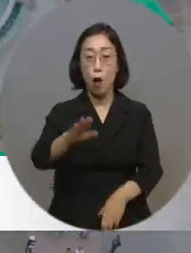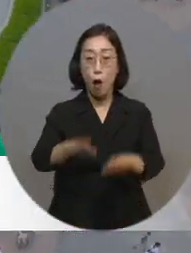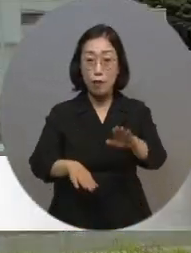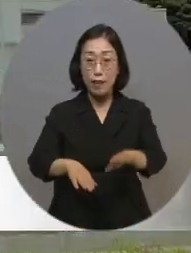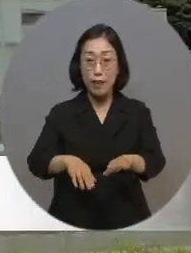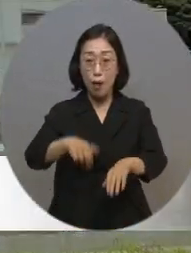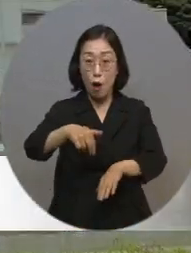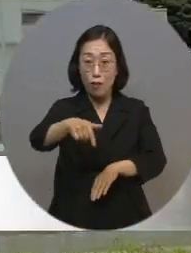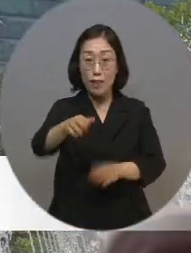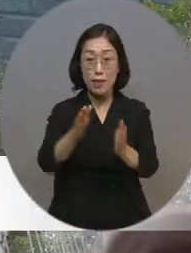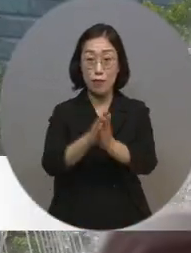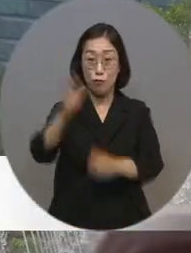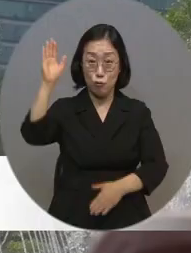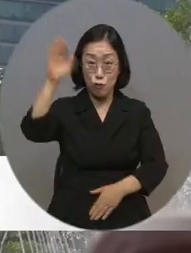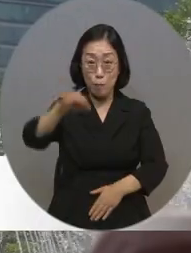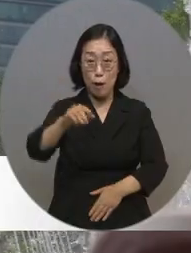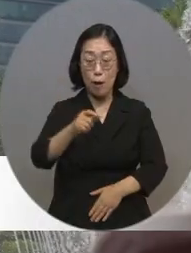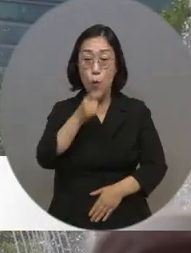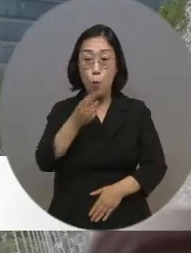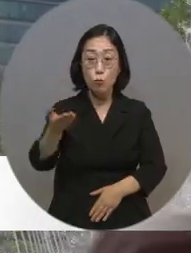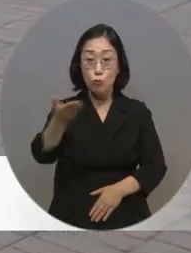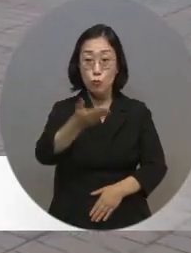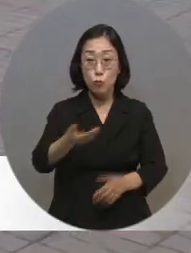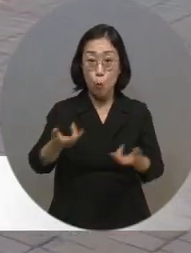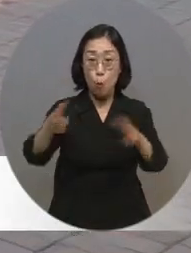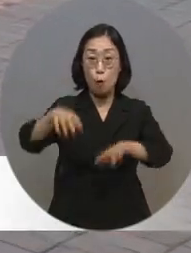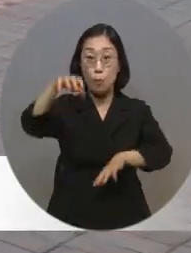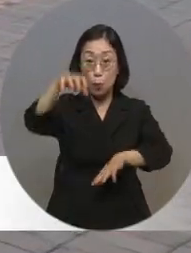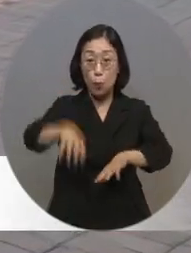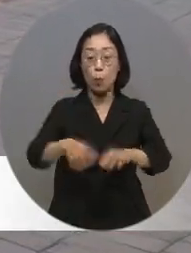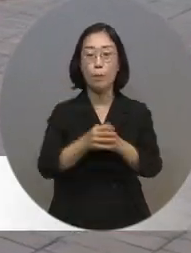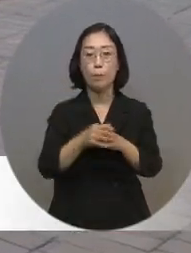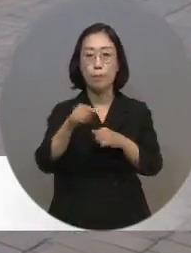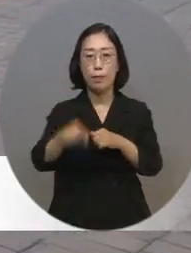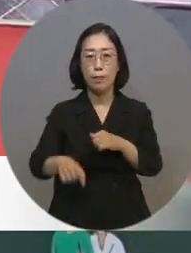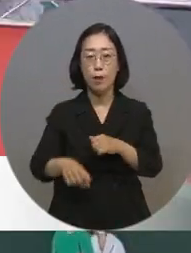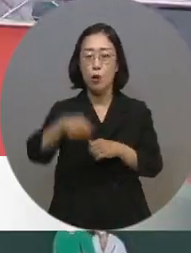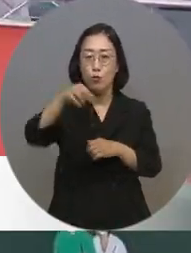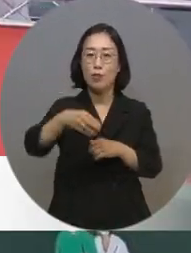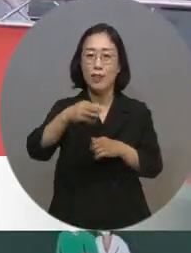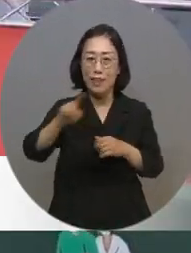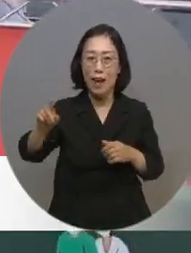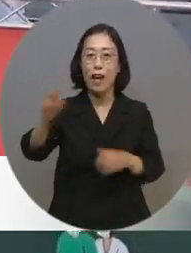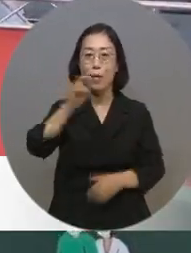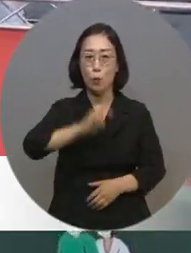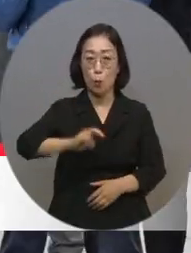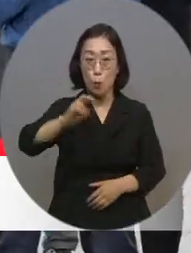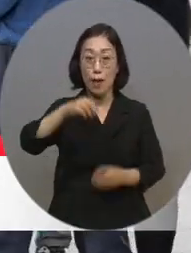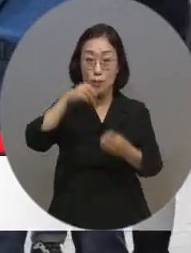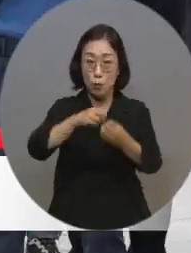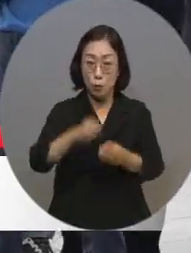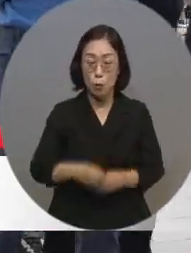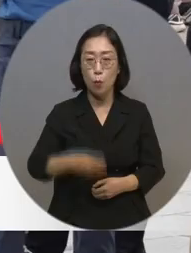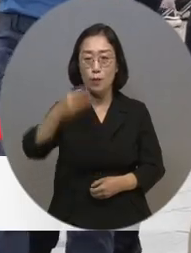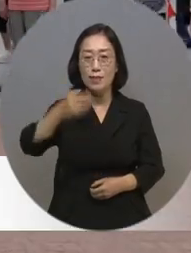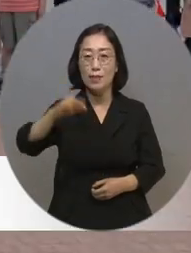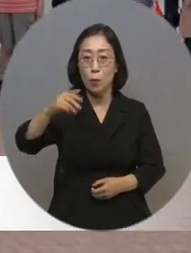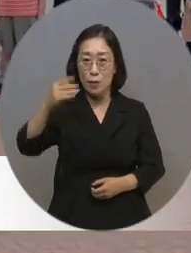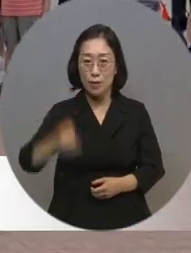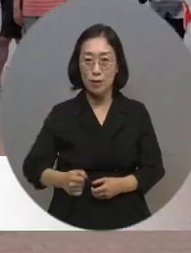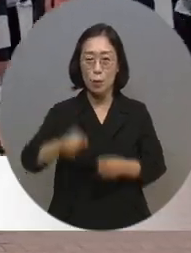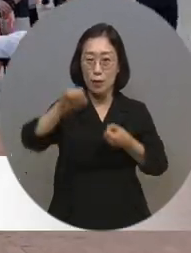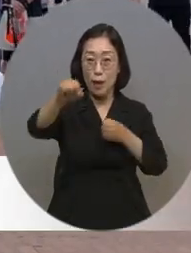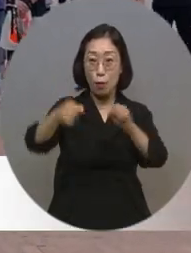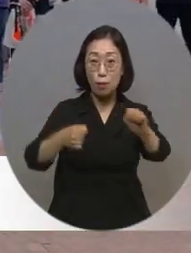출발지인 일산호수공원 분수대 광장에서는 고향문화원 취타대, 댄스와 난타팀, 트로트, 태권도